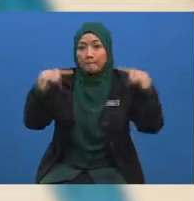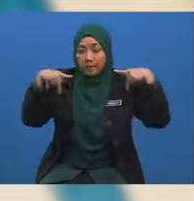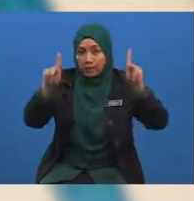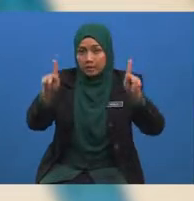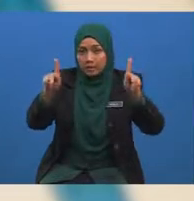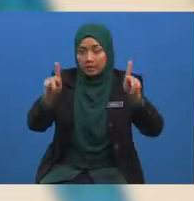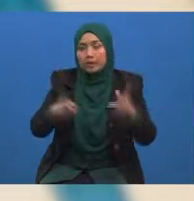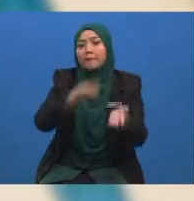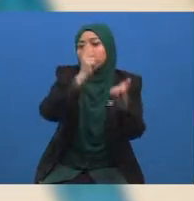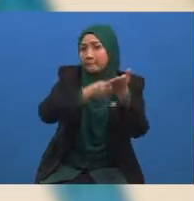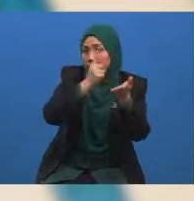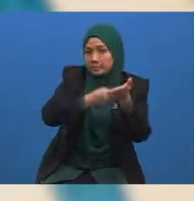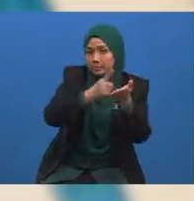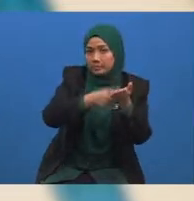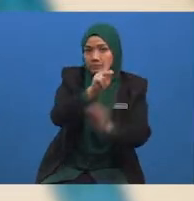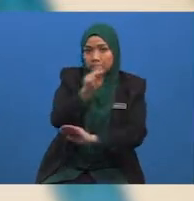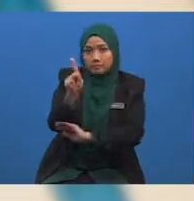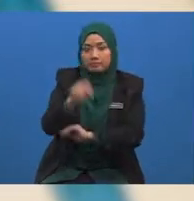Bincangkan.